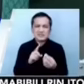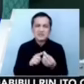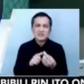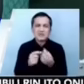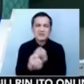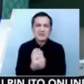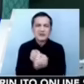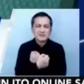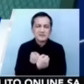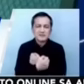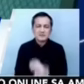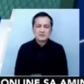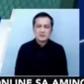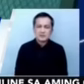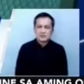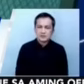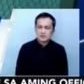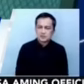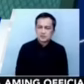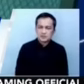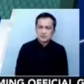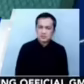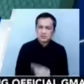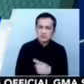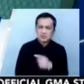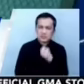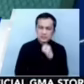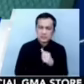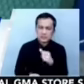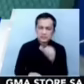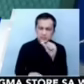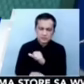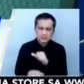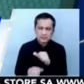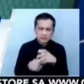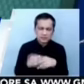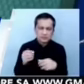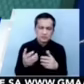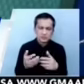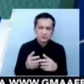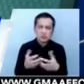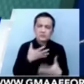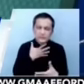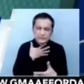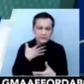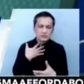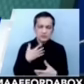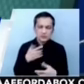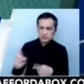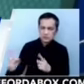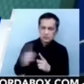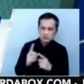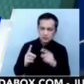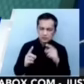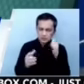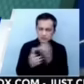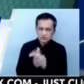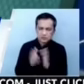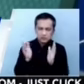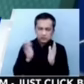pong viol Hindi po siya lasing out of ano lang po of urge Andiyan ang asawa mo to serve you ayaw